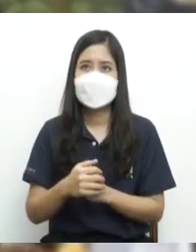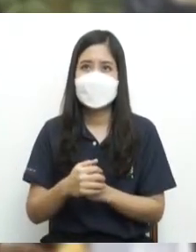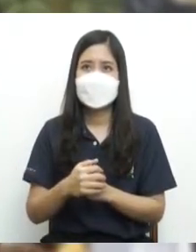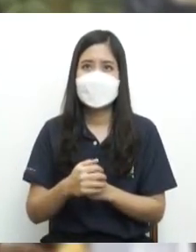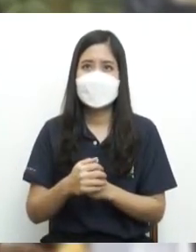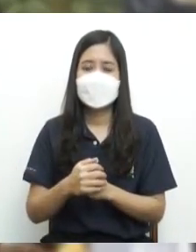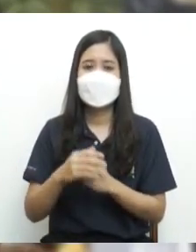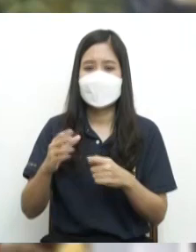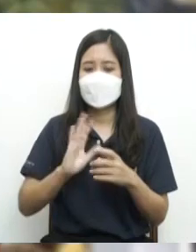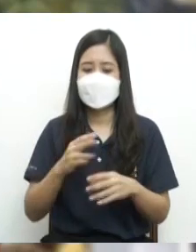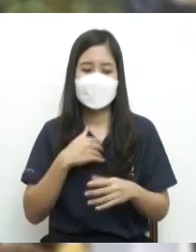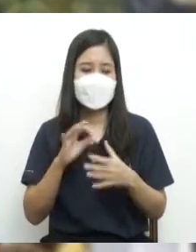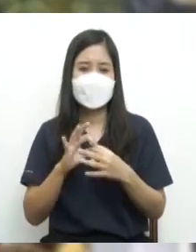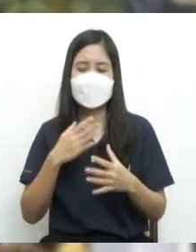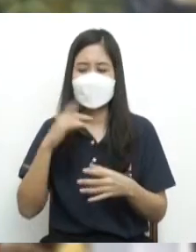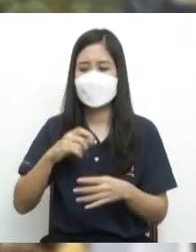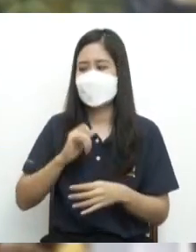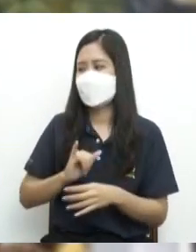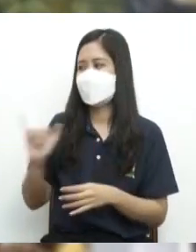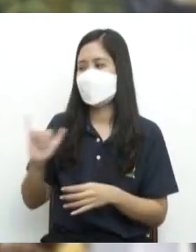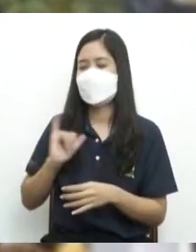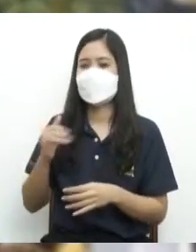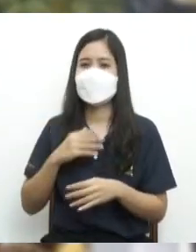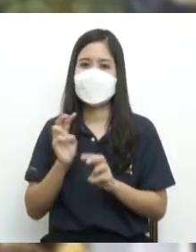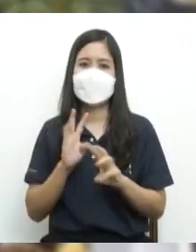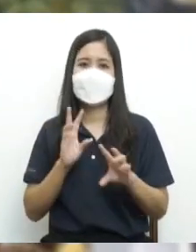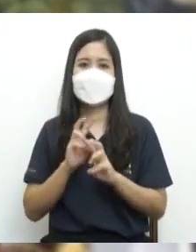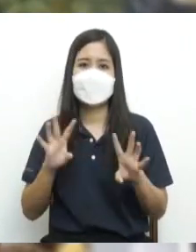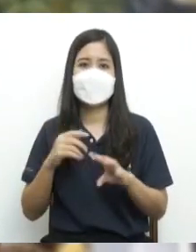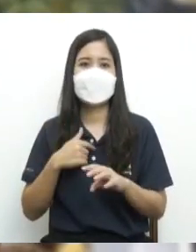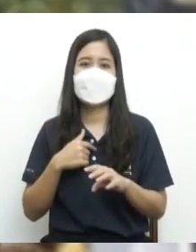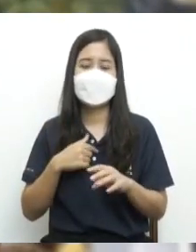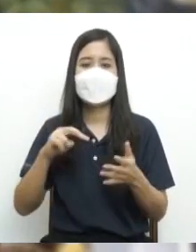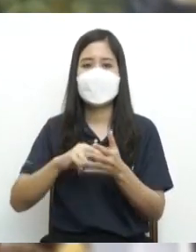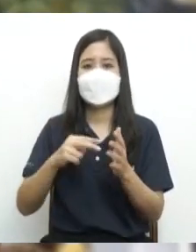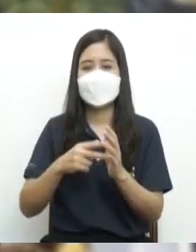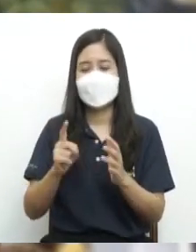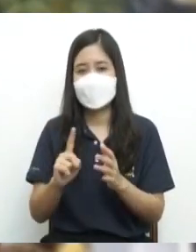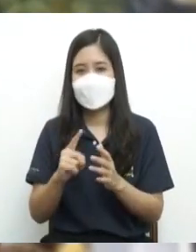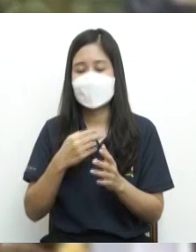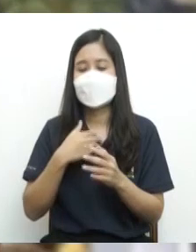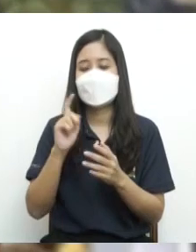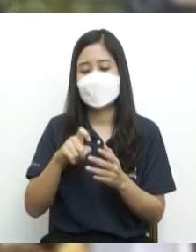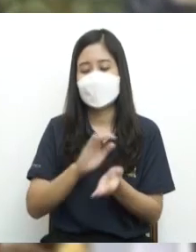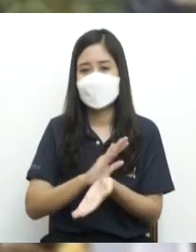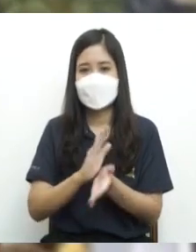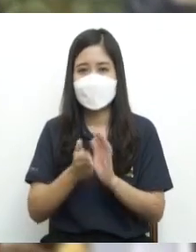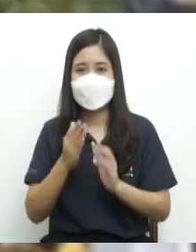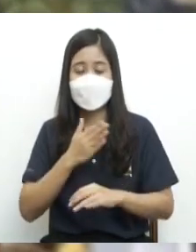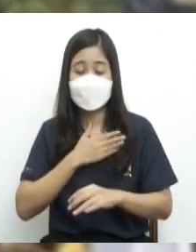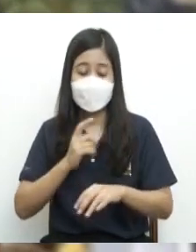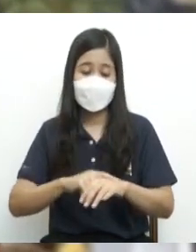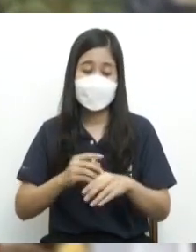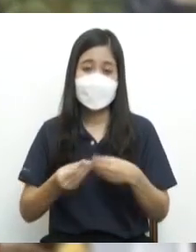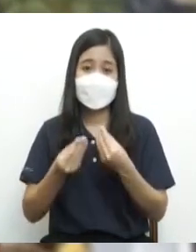ไปรับลูกผมต้องไปนู่นไปนี่แสดงว่าเราไม่มีใจให้กับผู้บังคับบัญชาและสุดท้ายคือตัวอาร์ที่บอกว่ารีพอร์ตท่านท